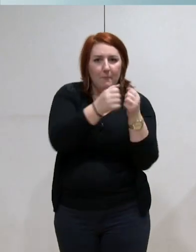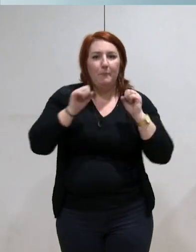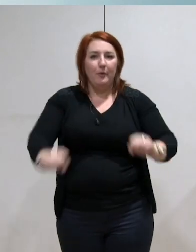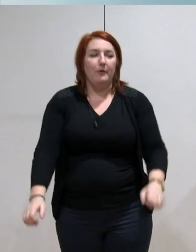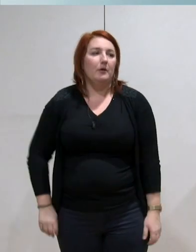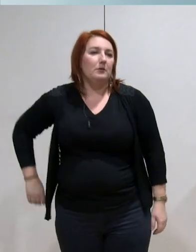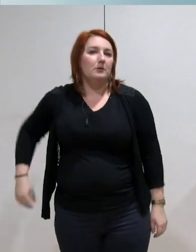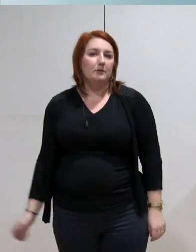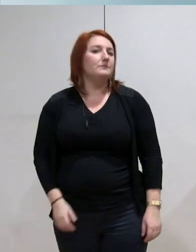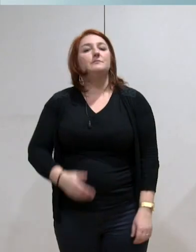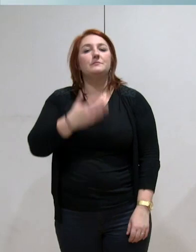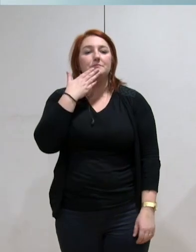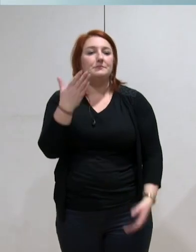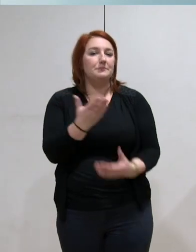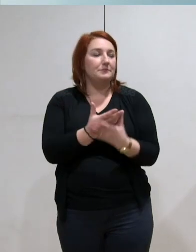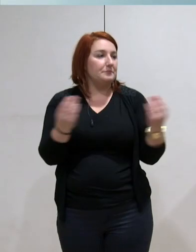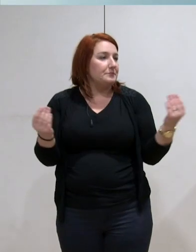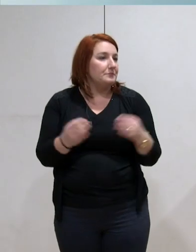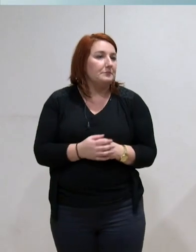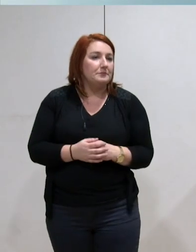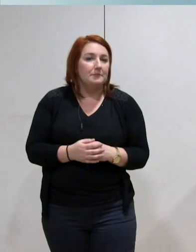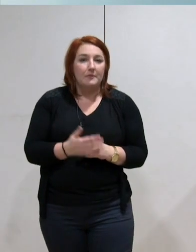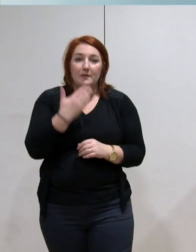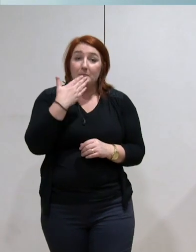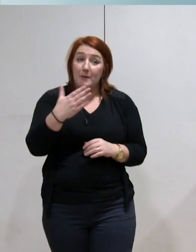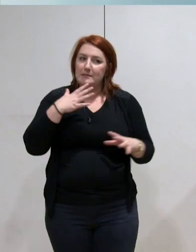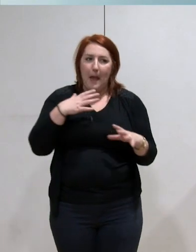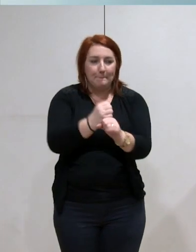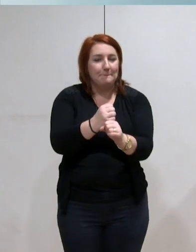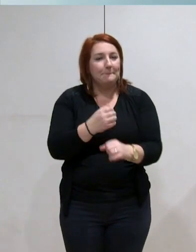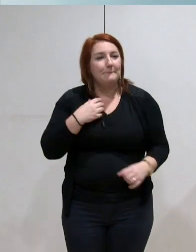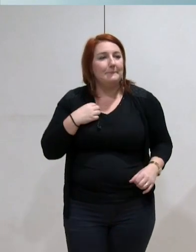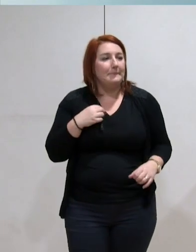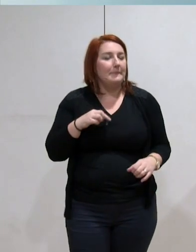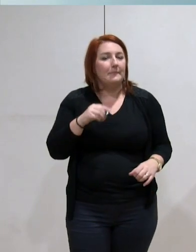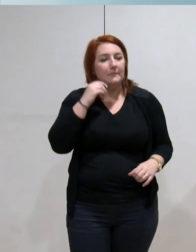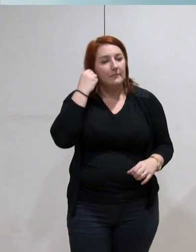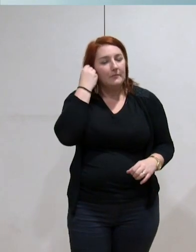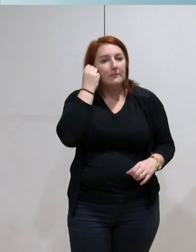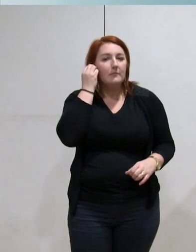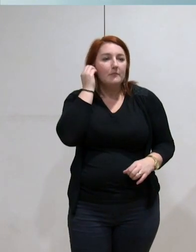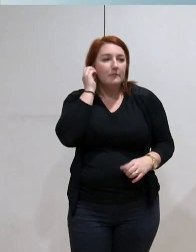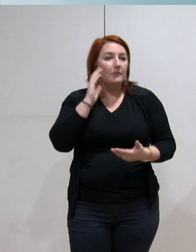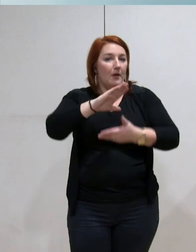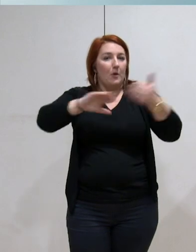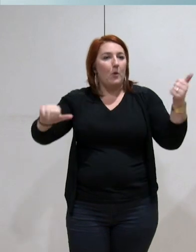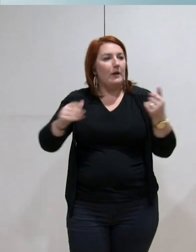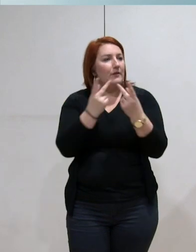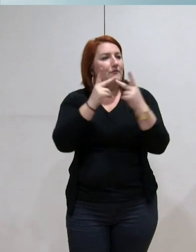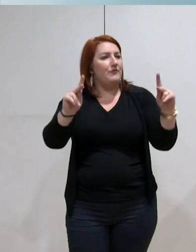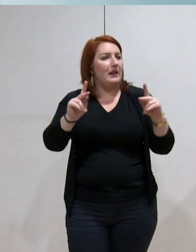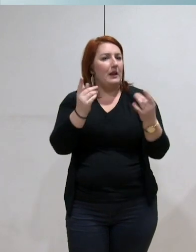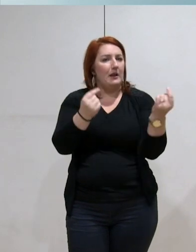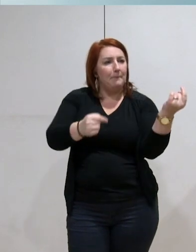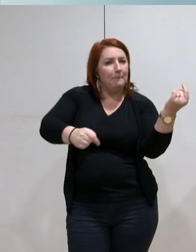perspectives merci beaucoup et merci d'avoir été concis je passe maintenant la parole pour la ville émancipatrice à